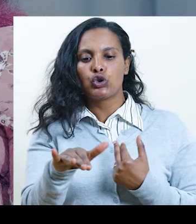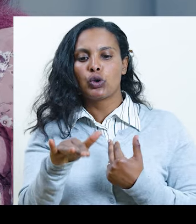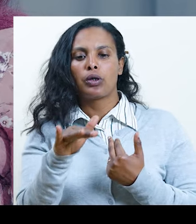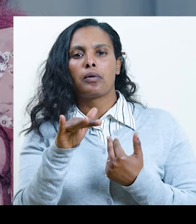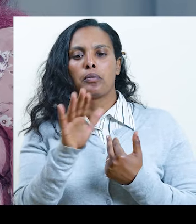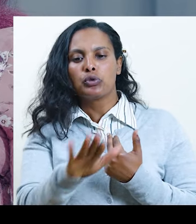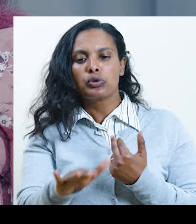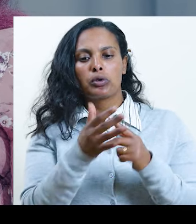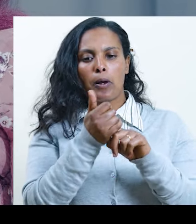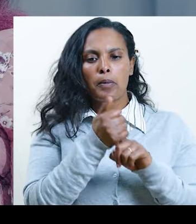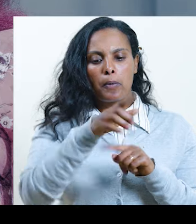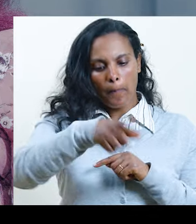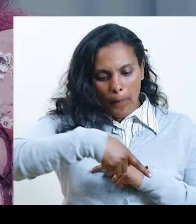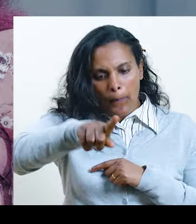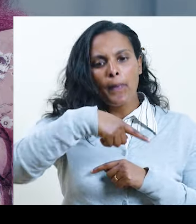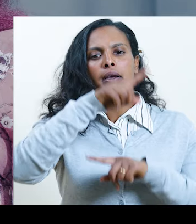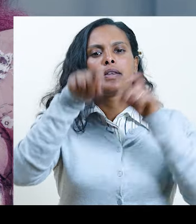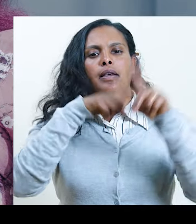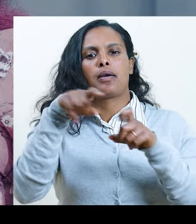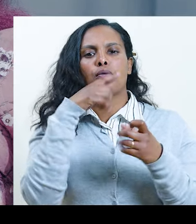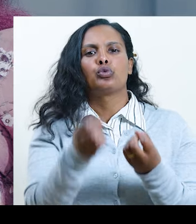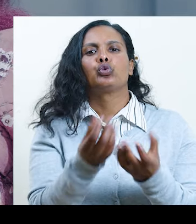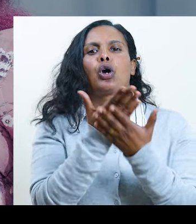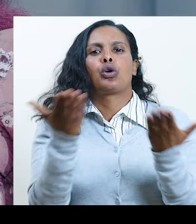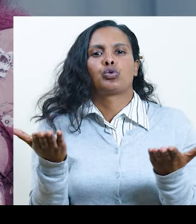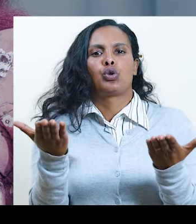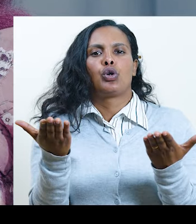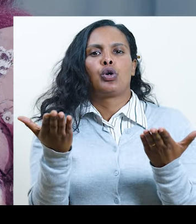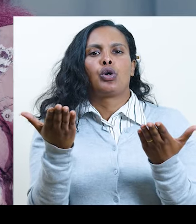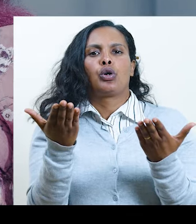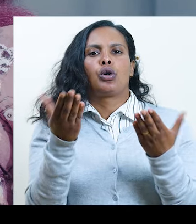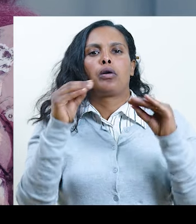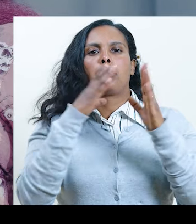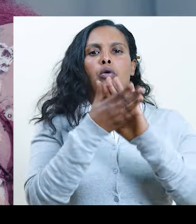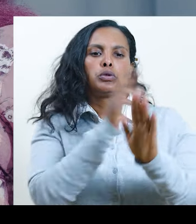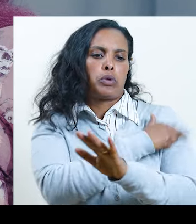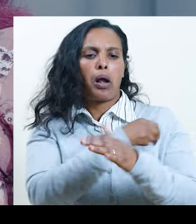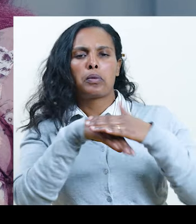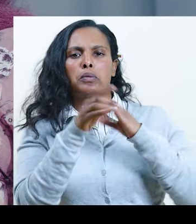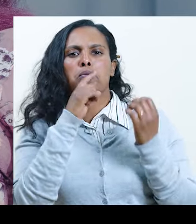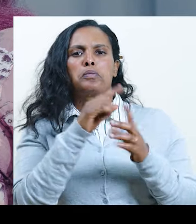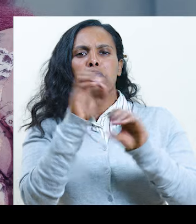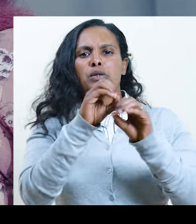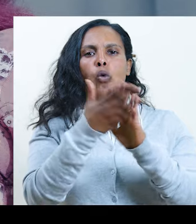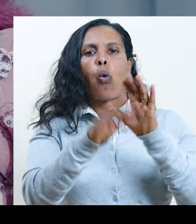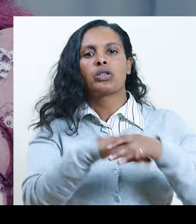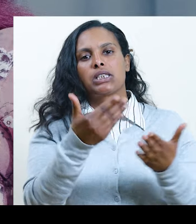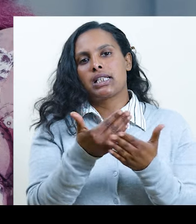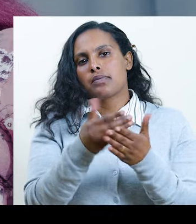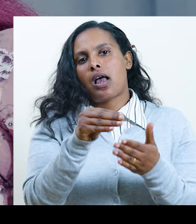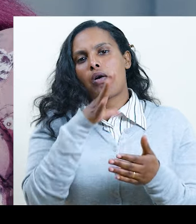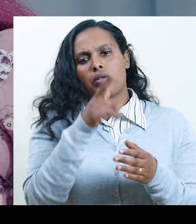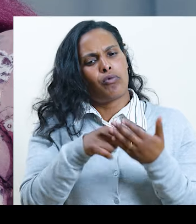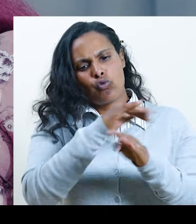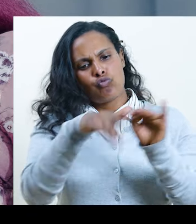ልጄን በመያዝ የመጡ በመጠየቅ ብዙ ነገሮቹን ከቨር የሚያደርግልኝ ሆስፒታሉ ነው። እኔ ምንም አይነት ወጪ